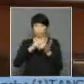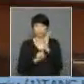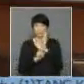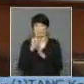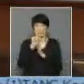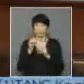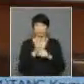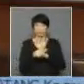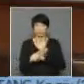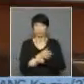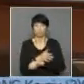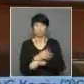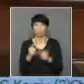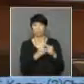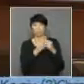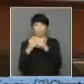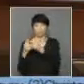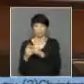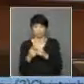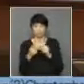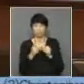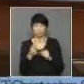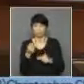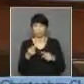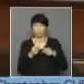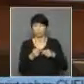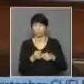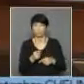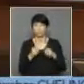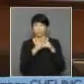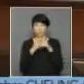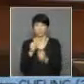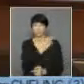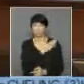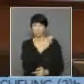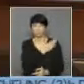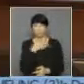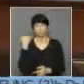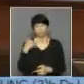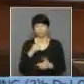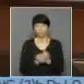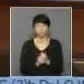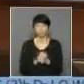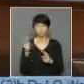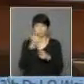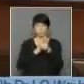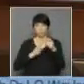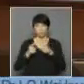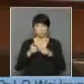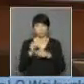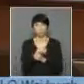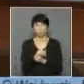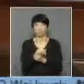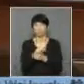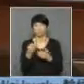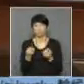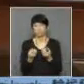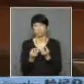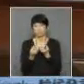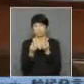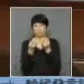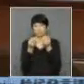過了市民和中小企負擔的能力，呈現了經濟的虛擬化和泡沫